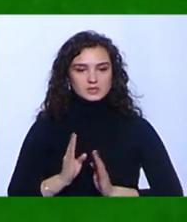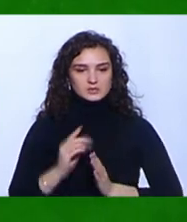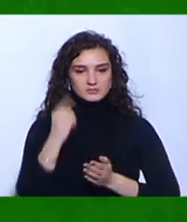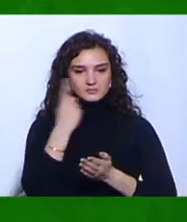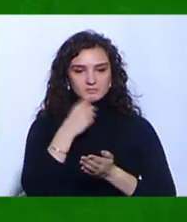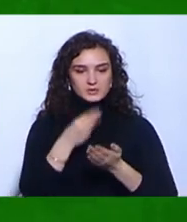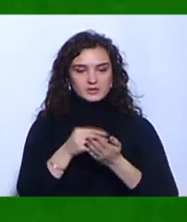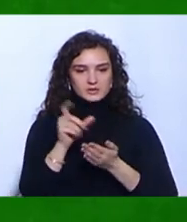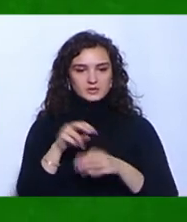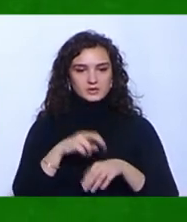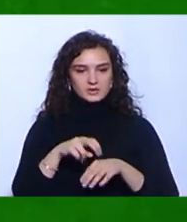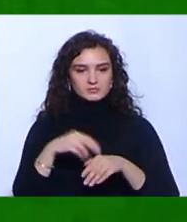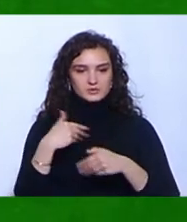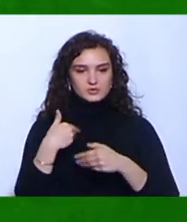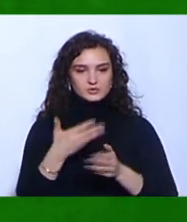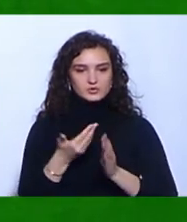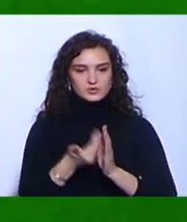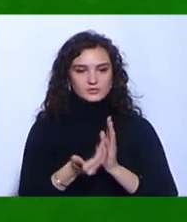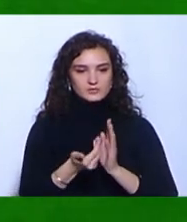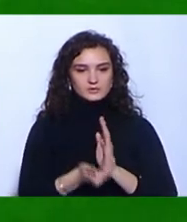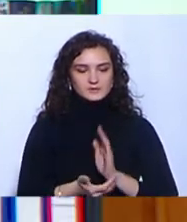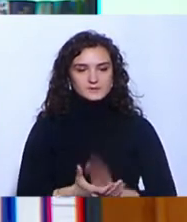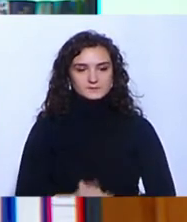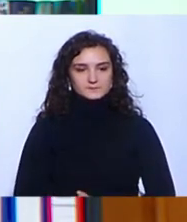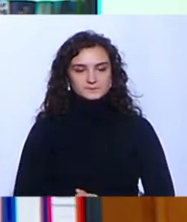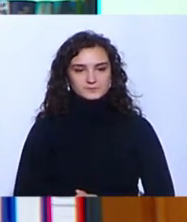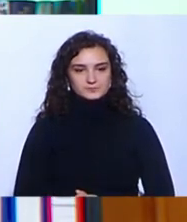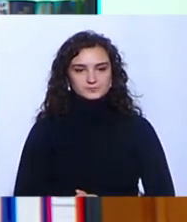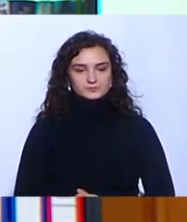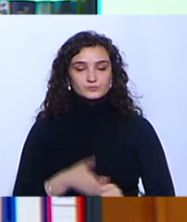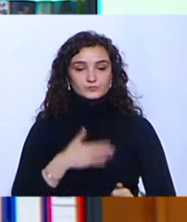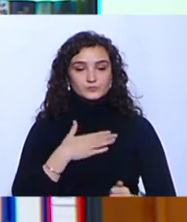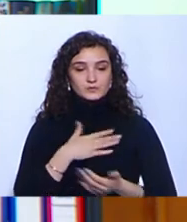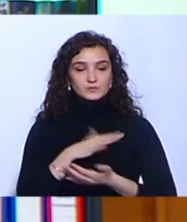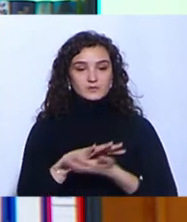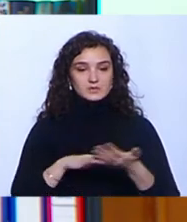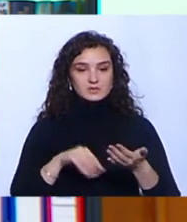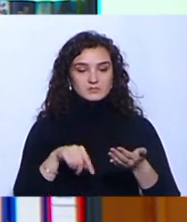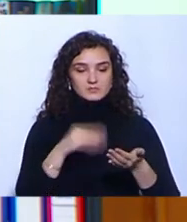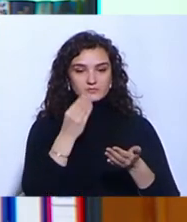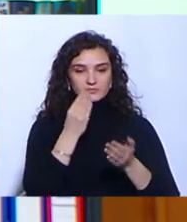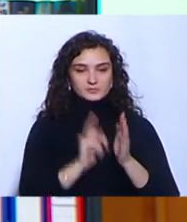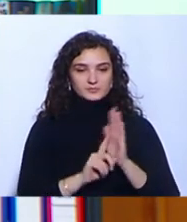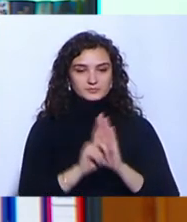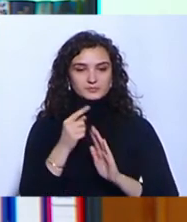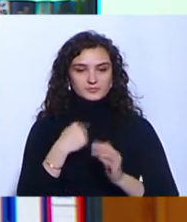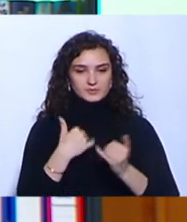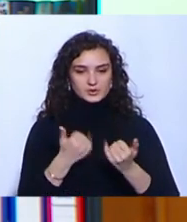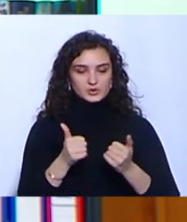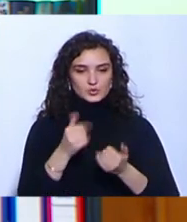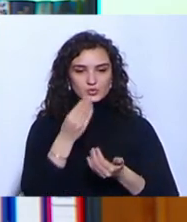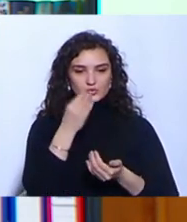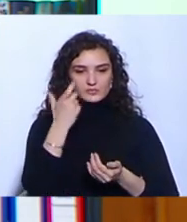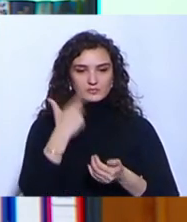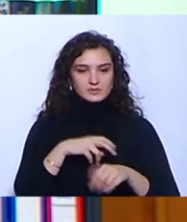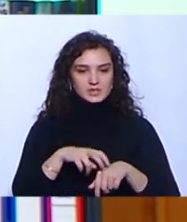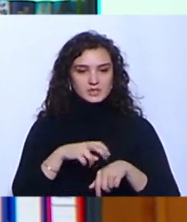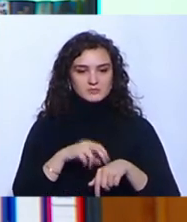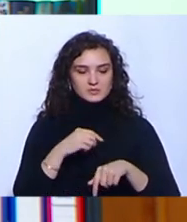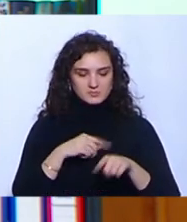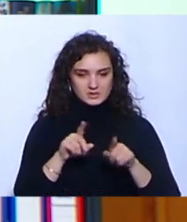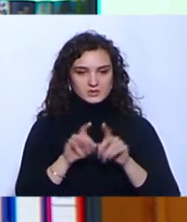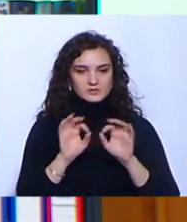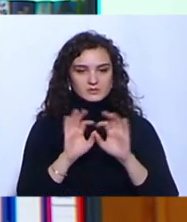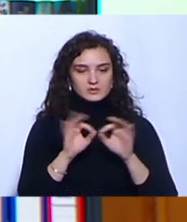წესი პირადი ექიმის რჩევით. ჩვენ ვაგრძელებთ კვების ზონიდან და დღეს მე, როგორც ნუტრიციოლოგს, ასევე მაქვს